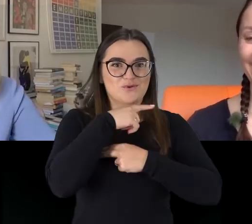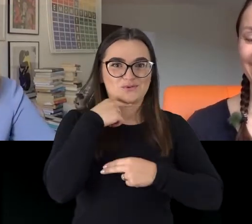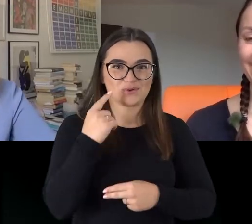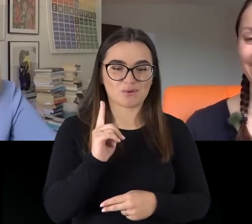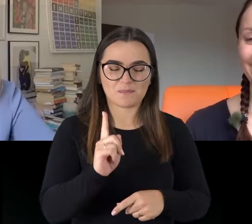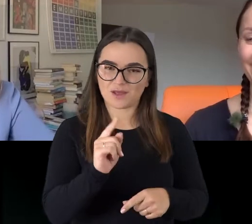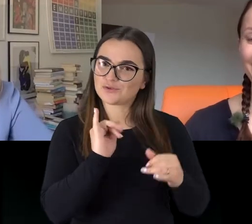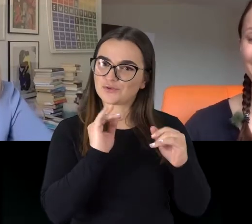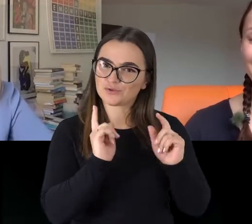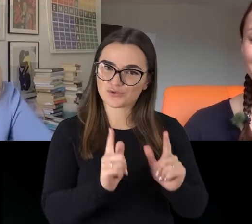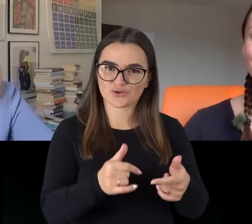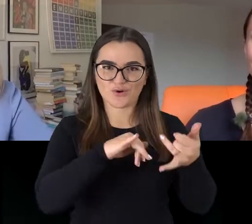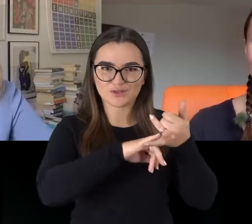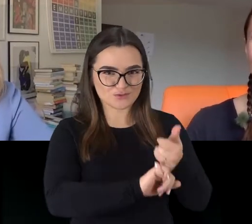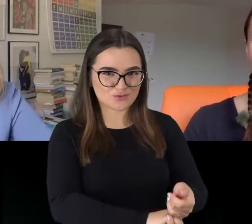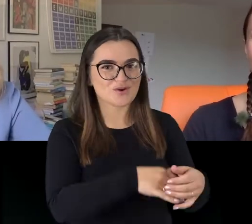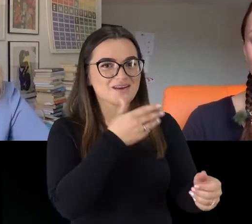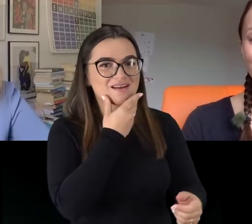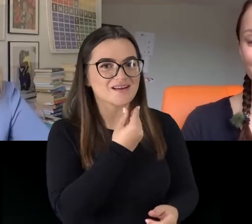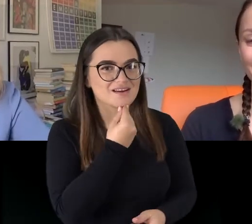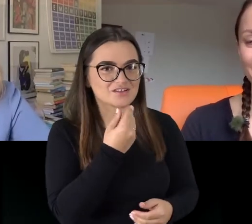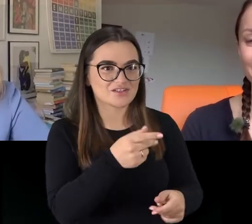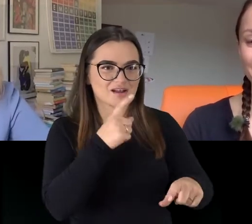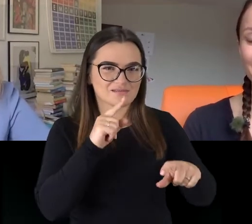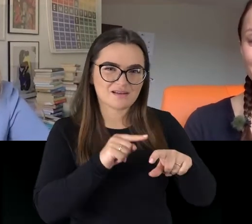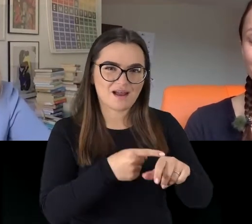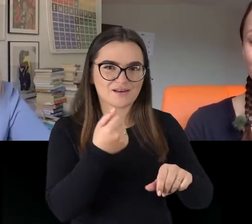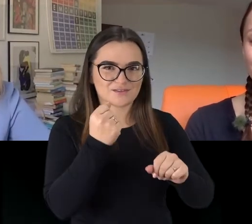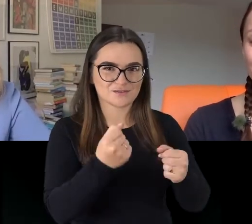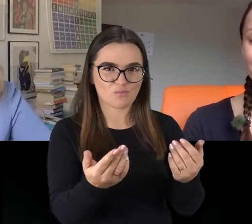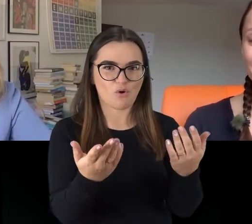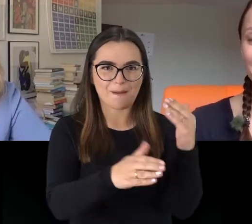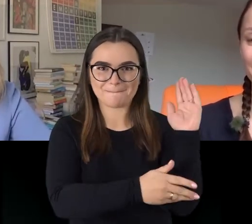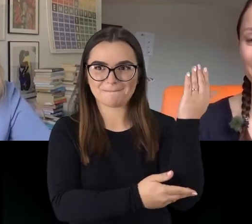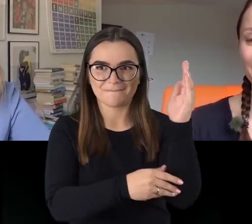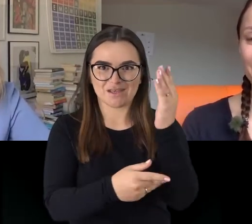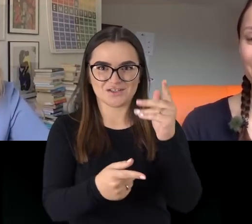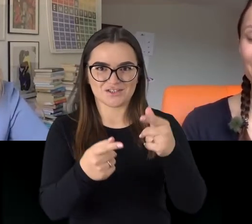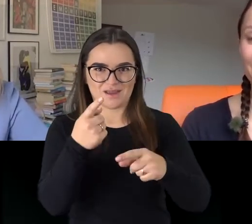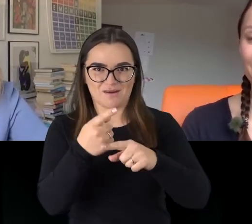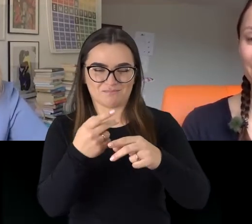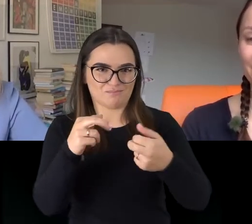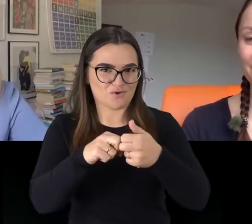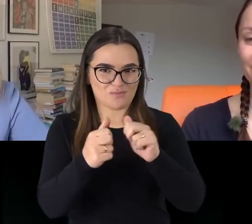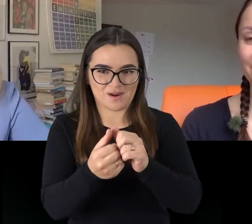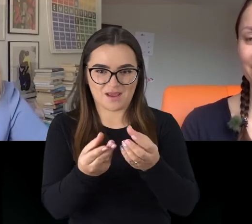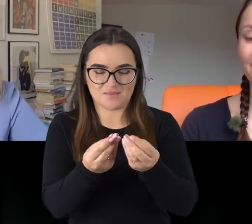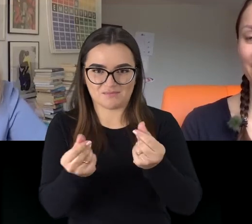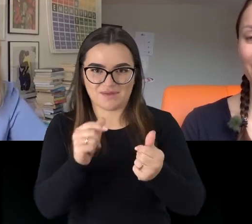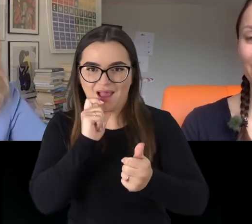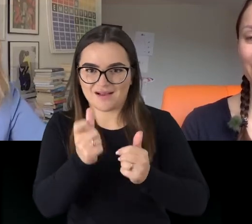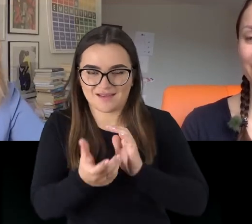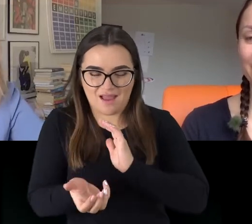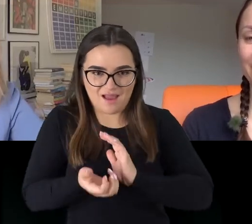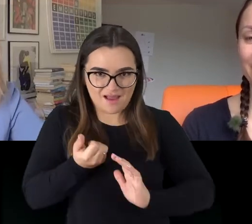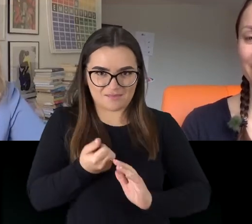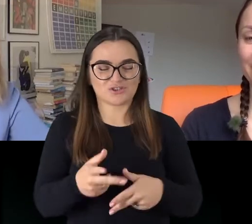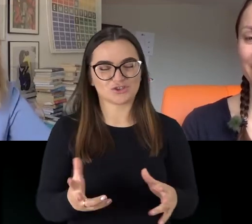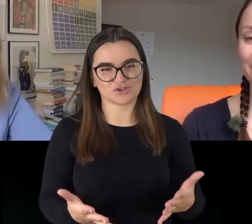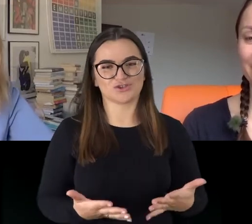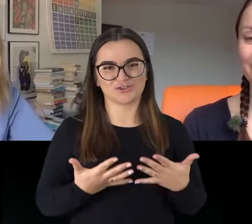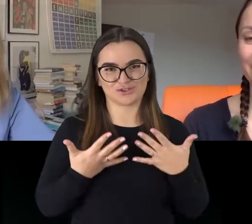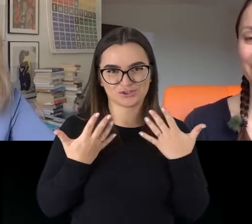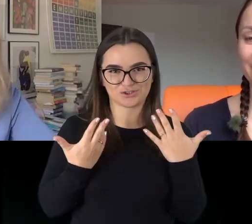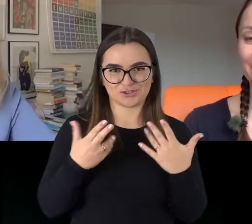Bet tikrai graži istorija, ar ne? Bet tai, kad kartais ir miškiamas pasivėja dalykai ir ateina tos mintys, va, pažiūrėkit ir atsakymai. Tai džiaugiuosi, Renata,